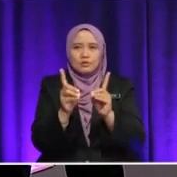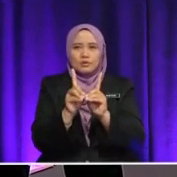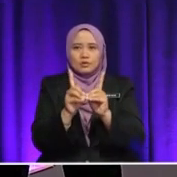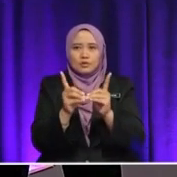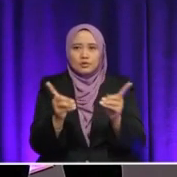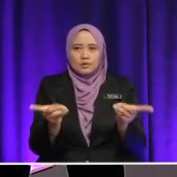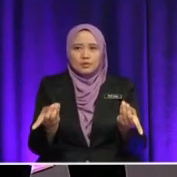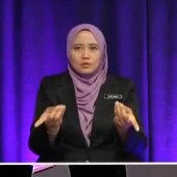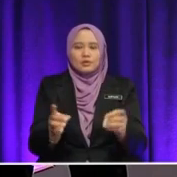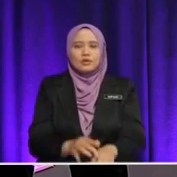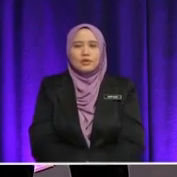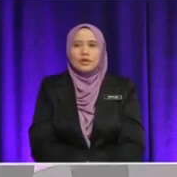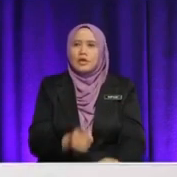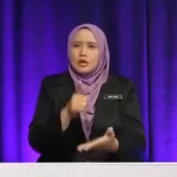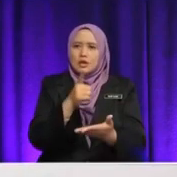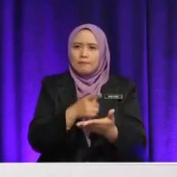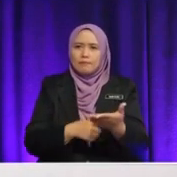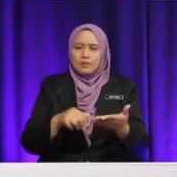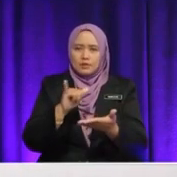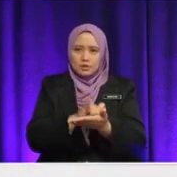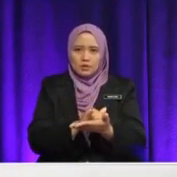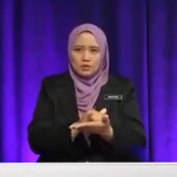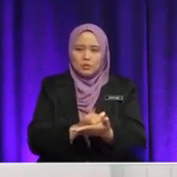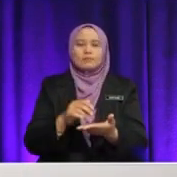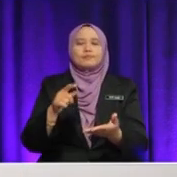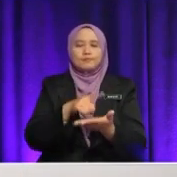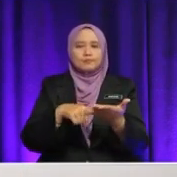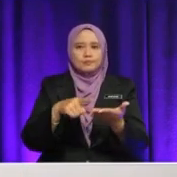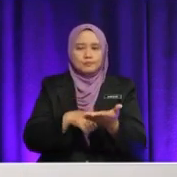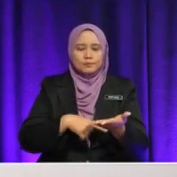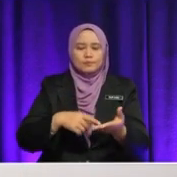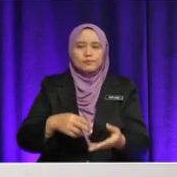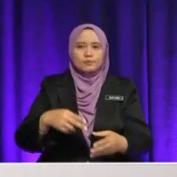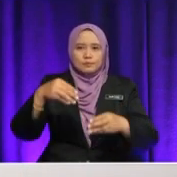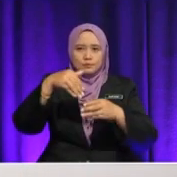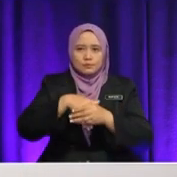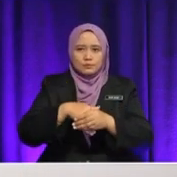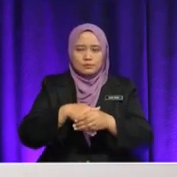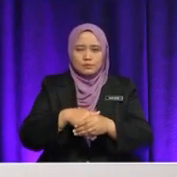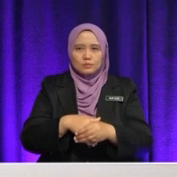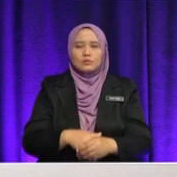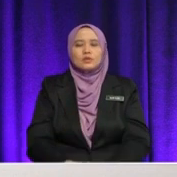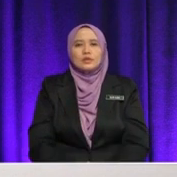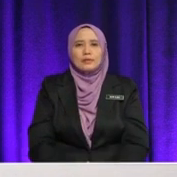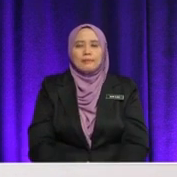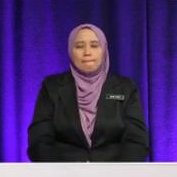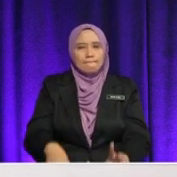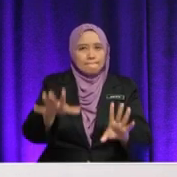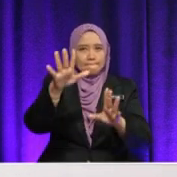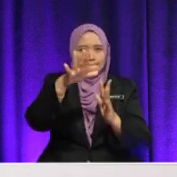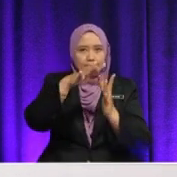Raya negarayu bermaksud pemilihan umum yang diadakan untuk memilih wakil sama ada di